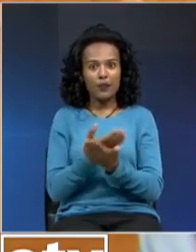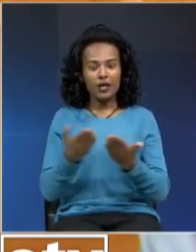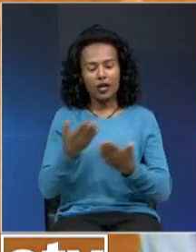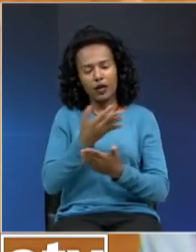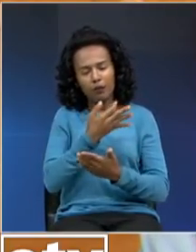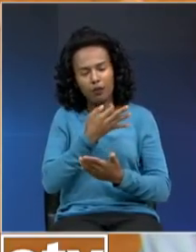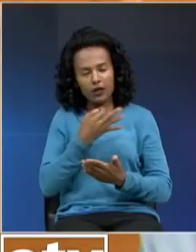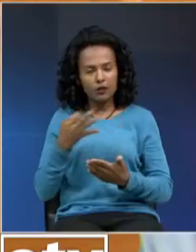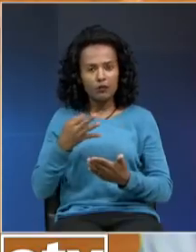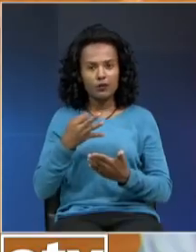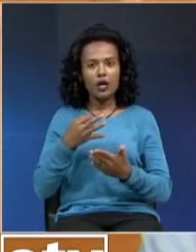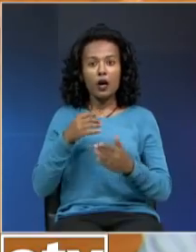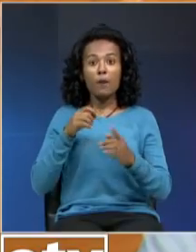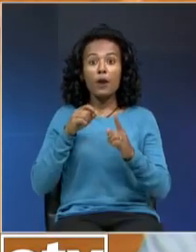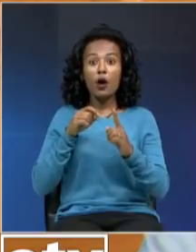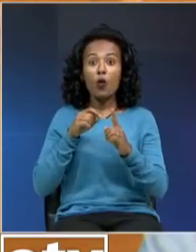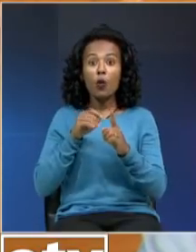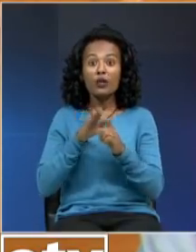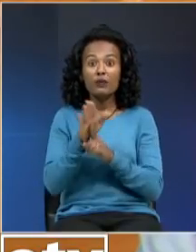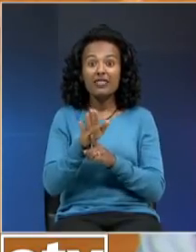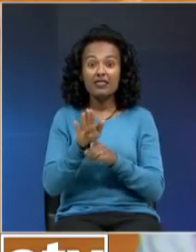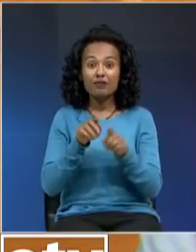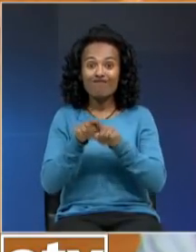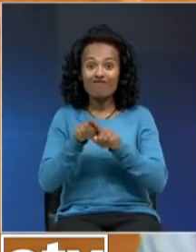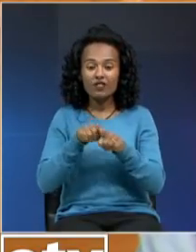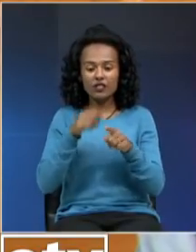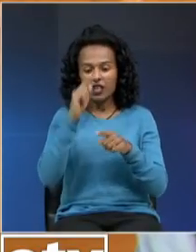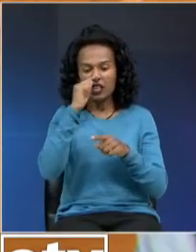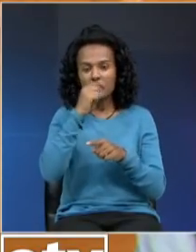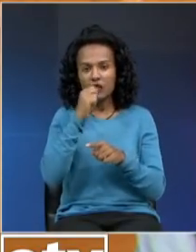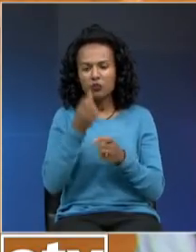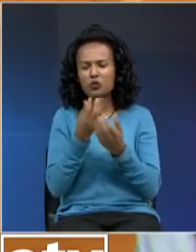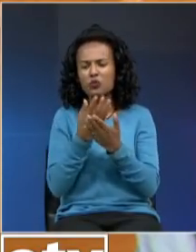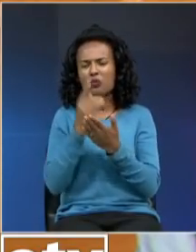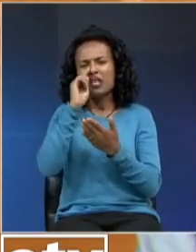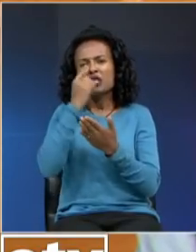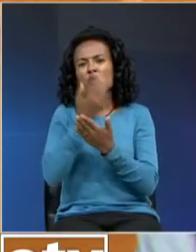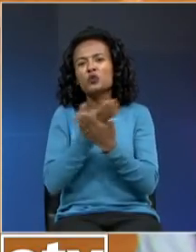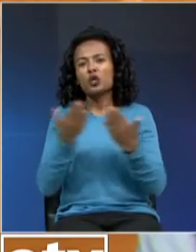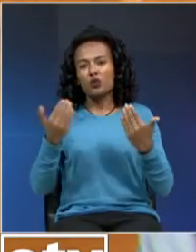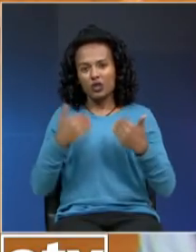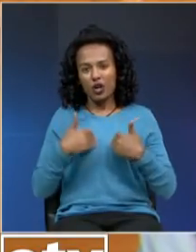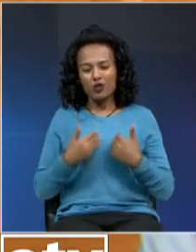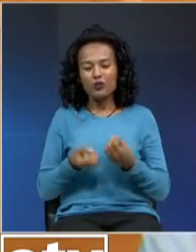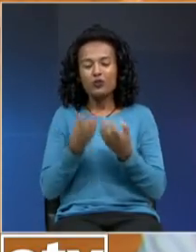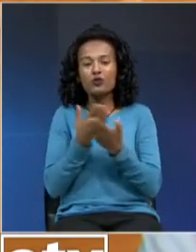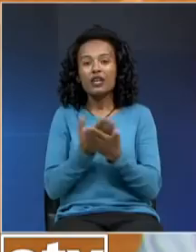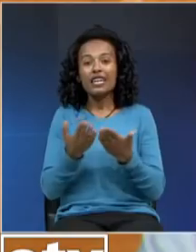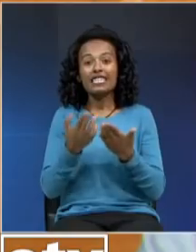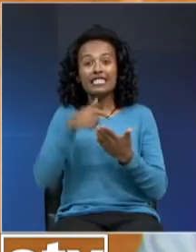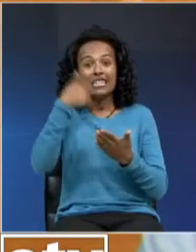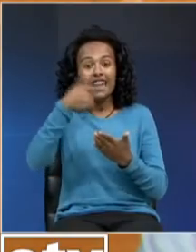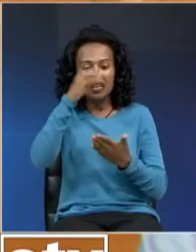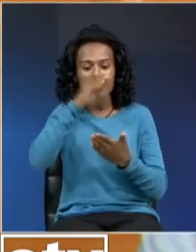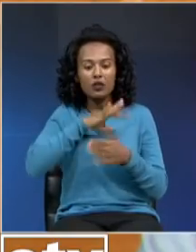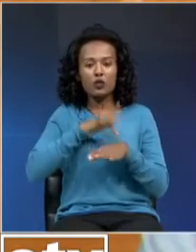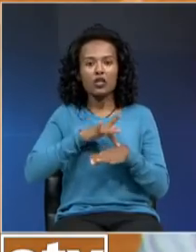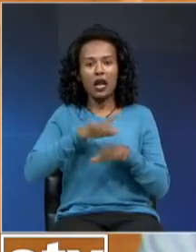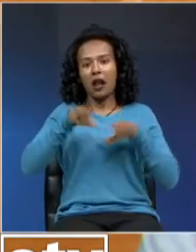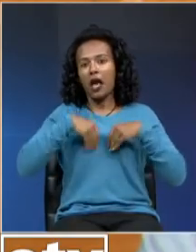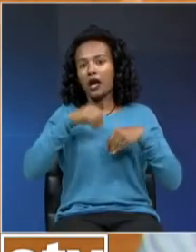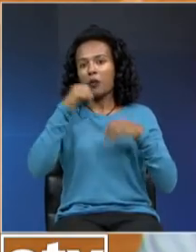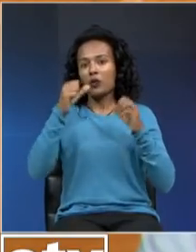በደንብ በኮሚትመንት ሳንሰለች ብዙ የሚያሰለቹ ነገሮች አሉ። ብዙ ነገር ስንናገር ሰዎች ላይ ፈልጉ